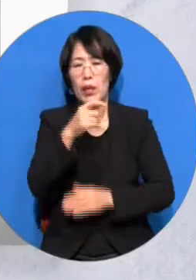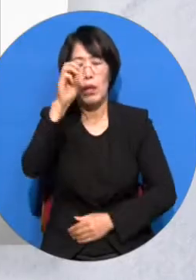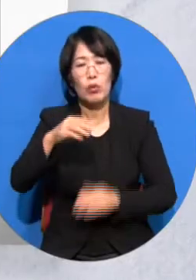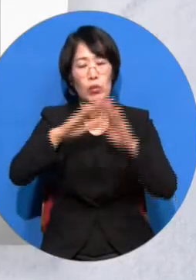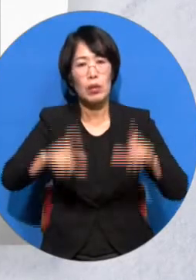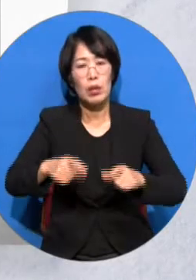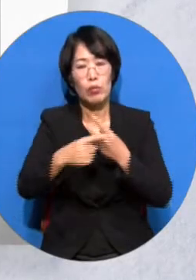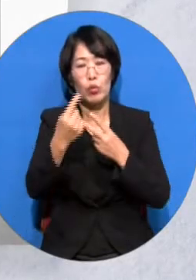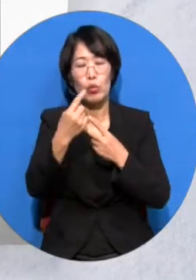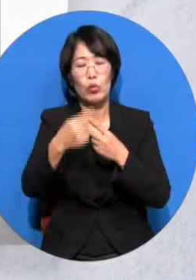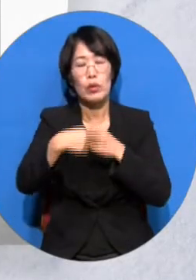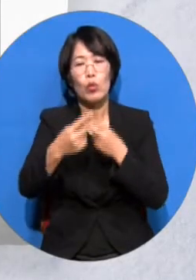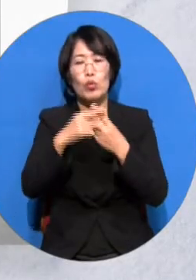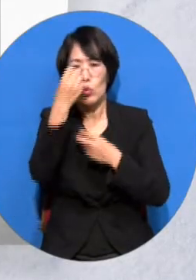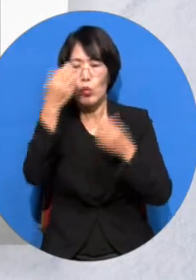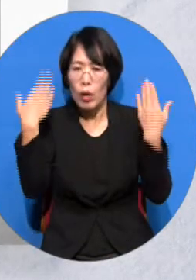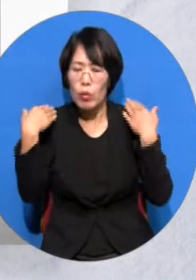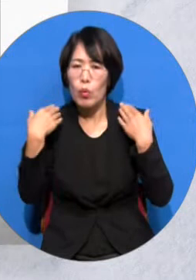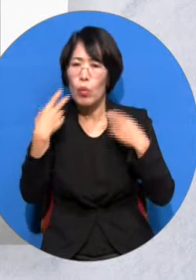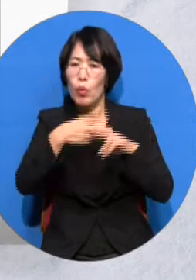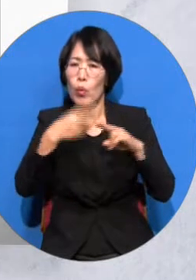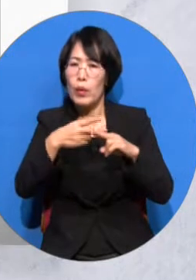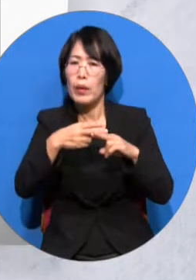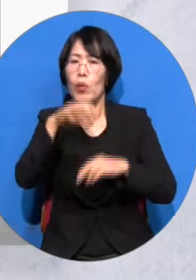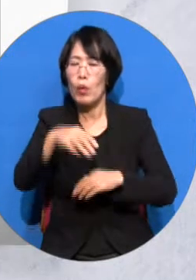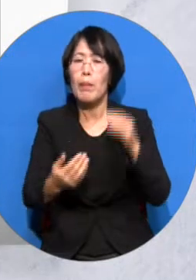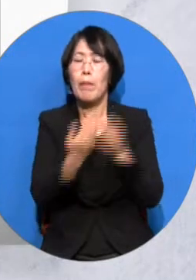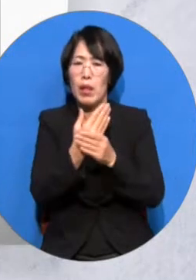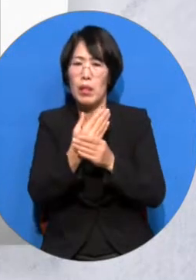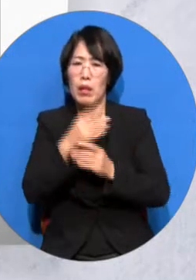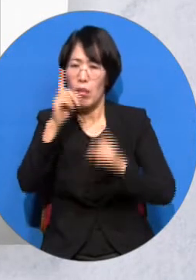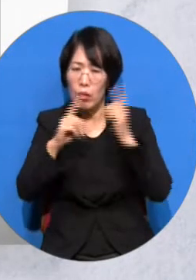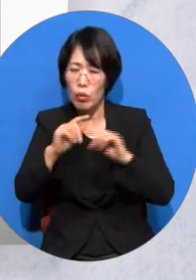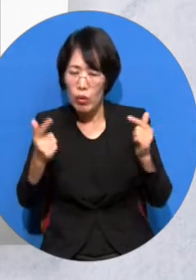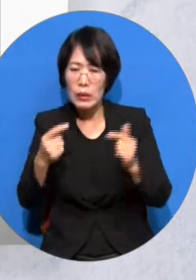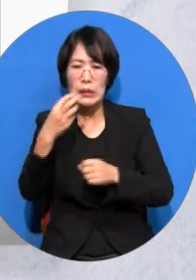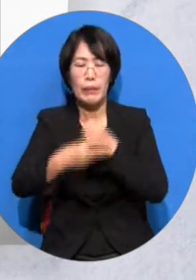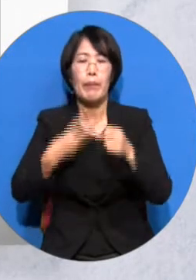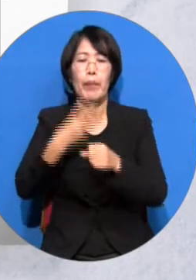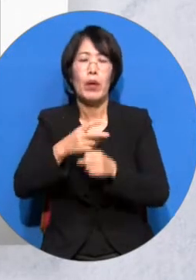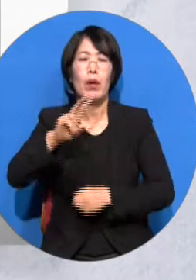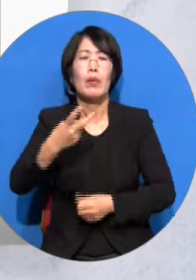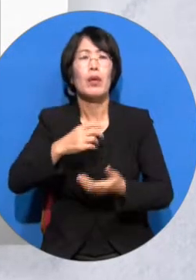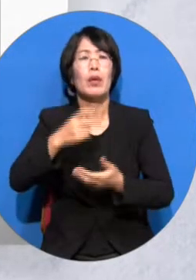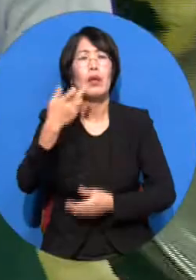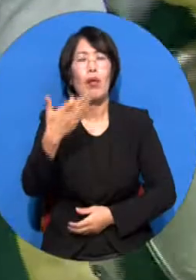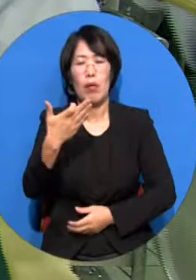전남 초중고등학교에서 학교 급식 조리 과정에서 발생한 산업재해는 최근 3년간